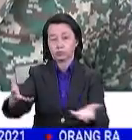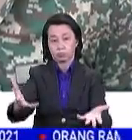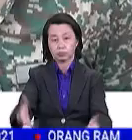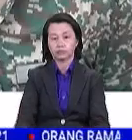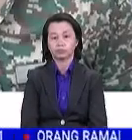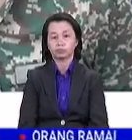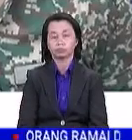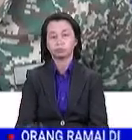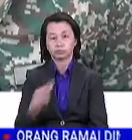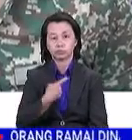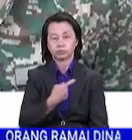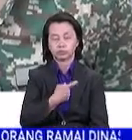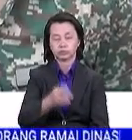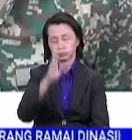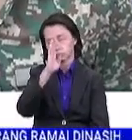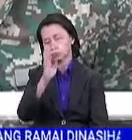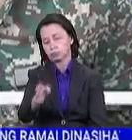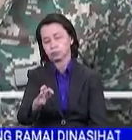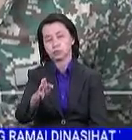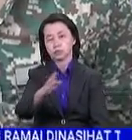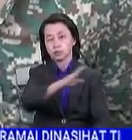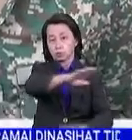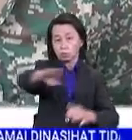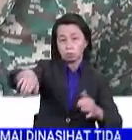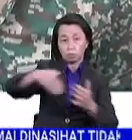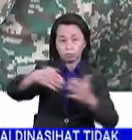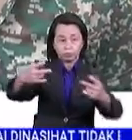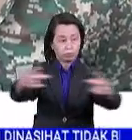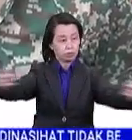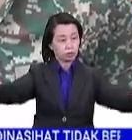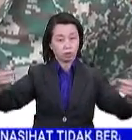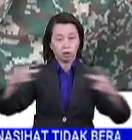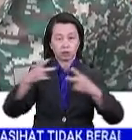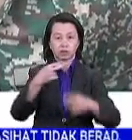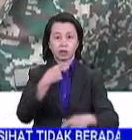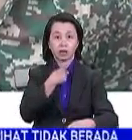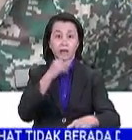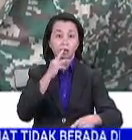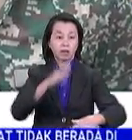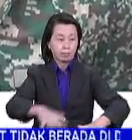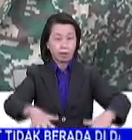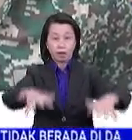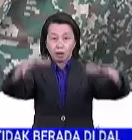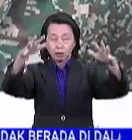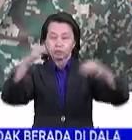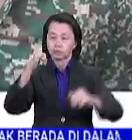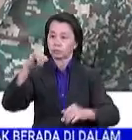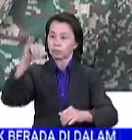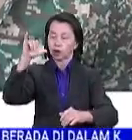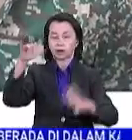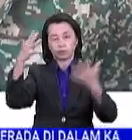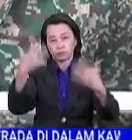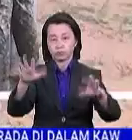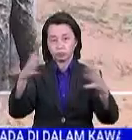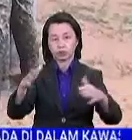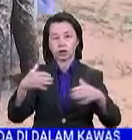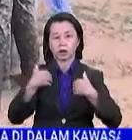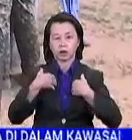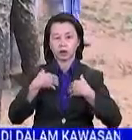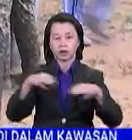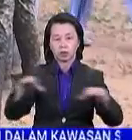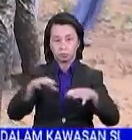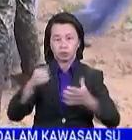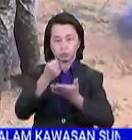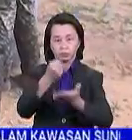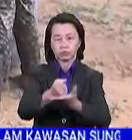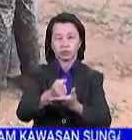kita menumpukan kepada seluruh kawasan yang terkesan banjir khas malam kita telah pun mengadakan operasi